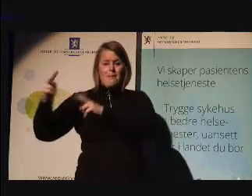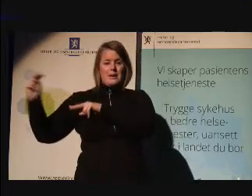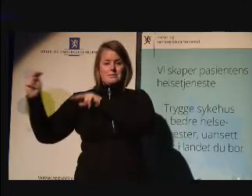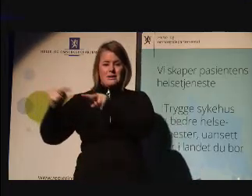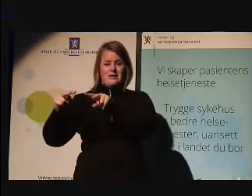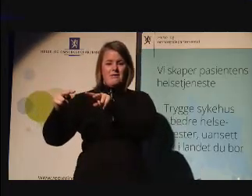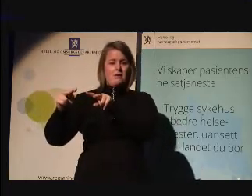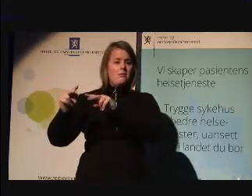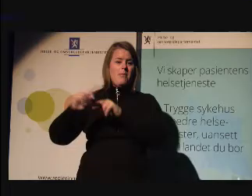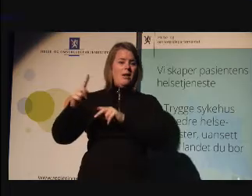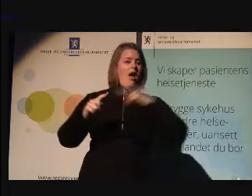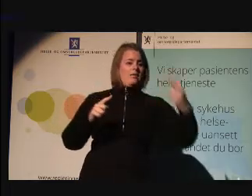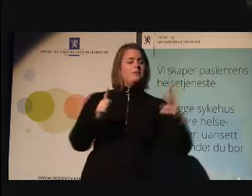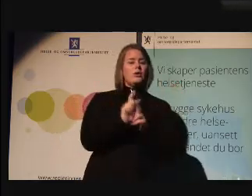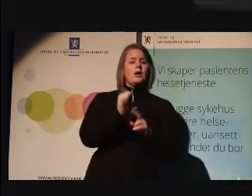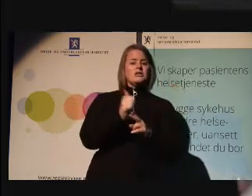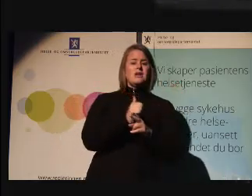Takk for meg.